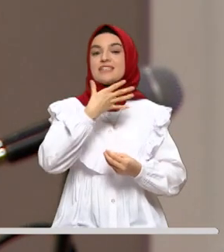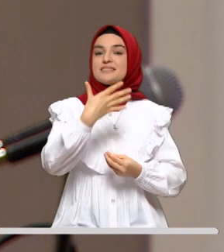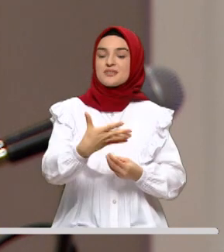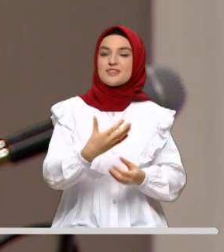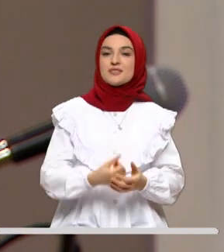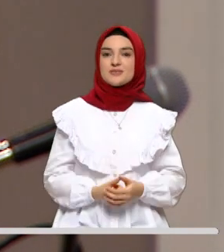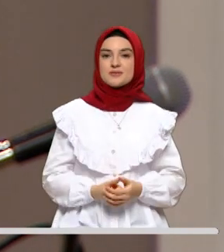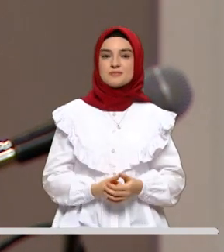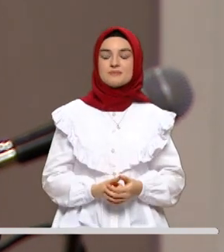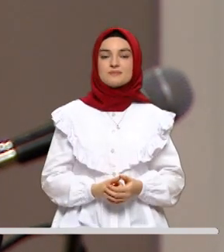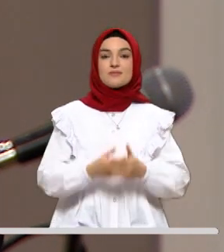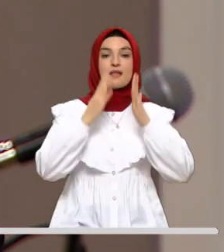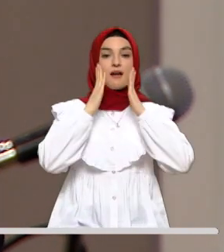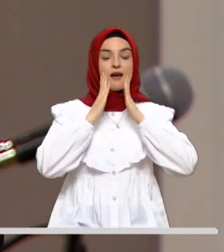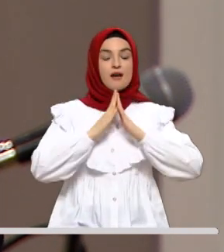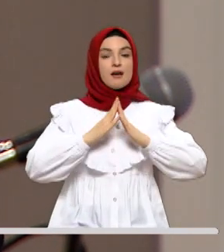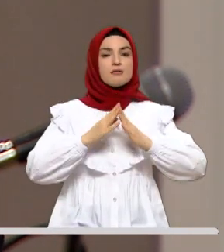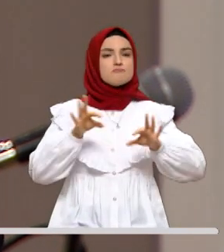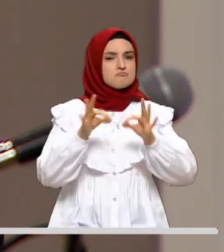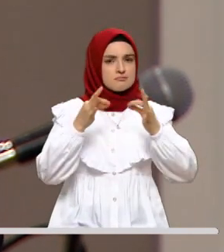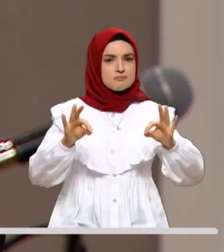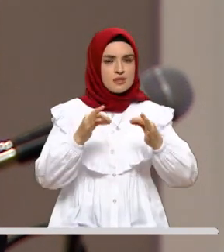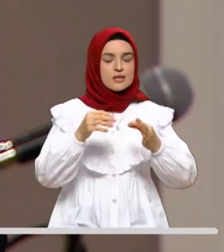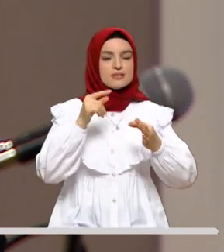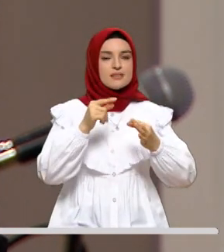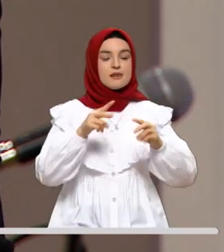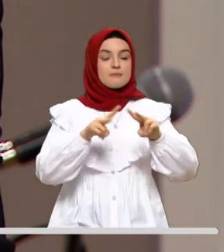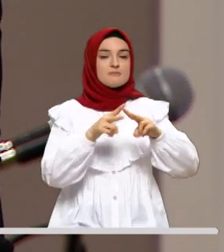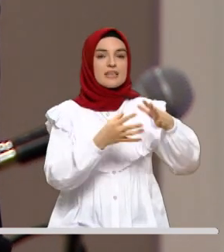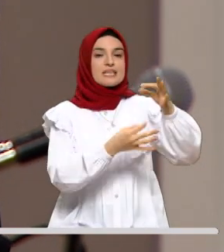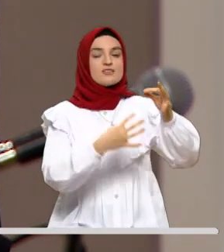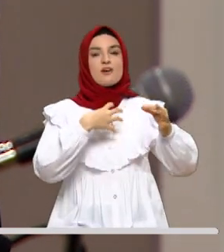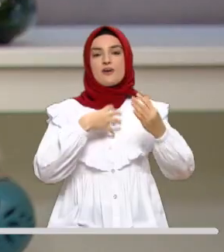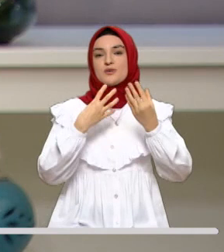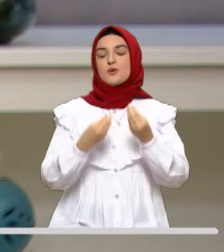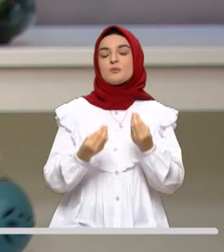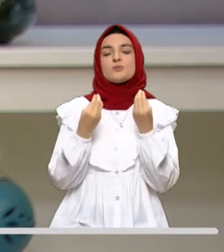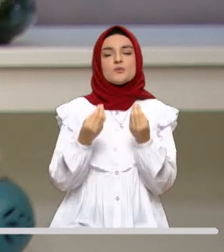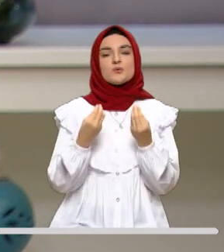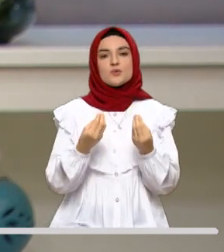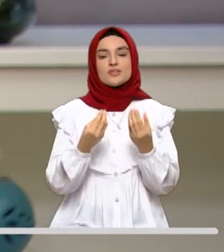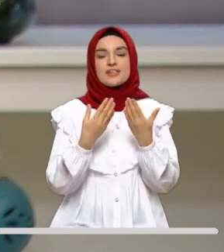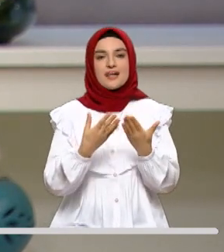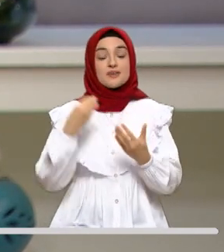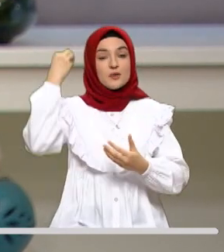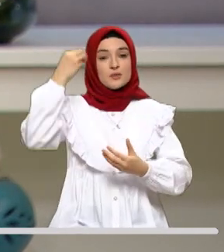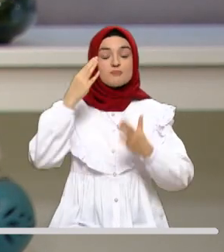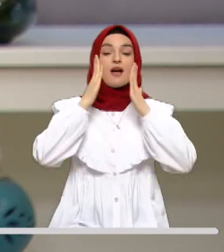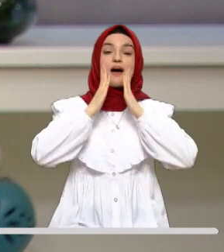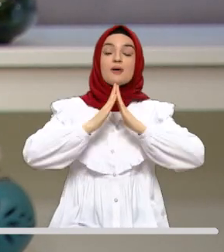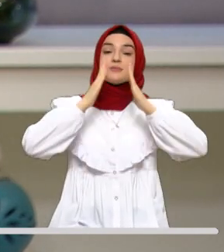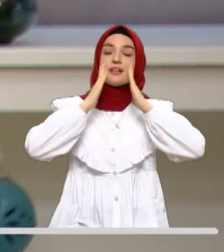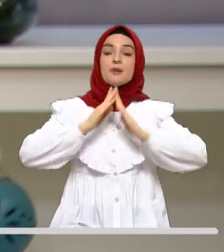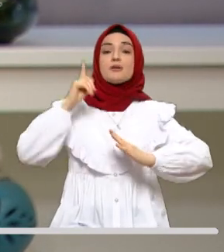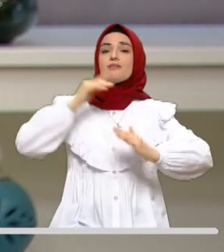ediyoruz. Amin Marşı. Güfte yine Mehmet Akif Ersoy, değil mi? Ya çok güzel değil mi hocam? Amin, amin,